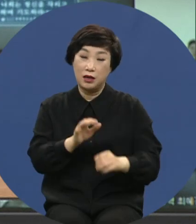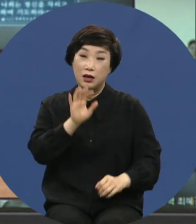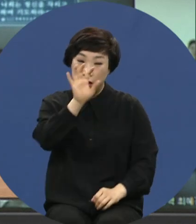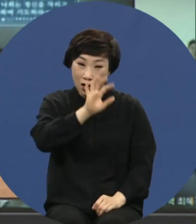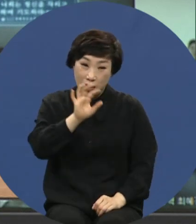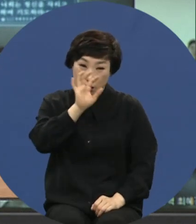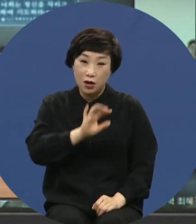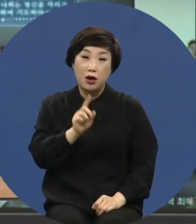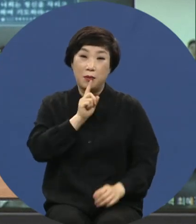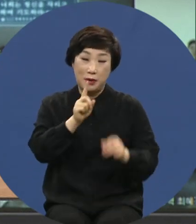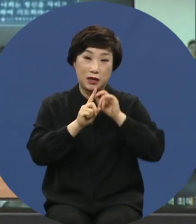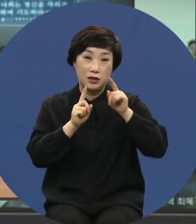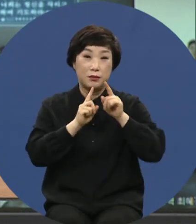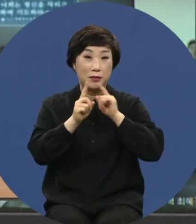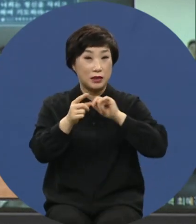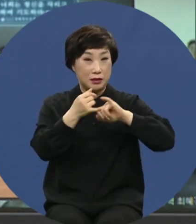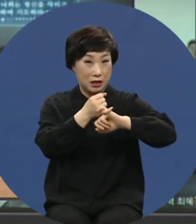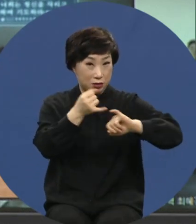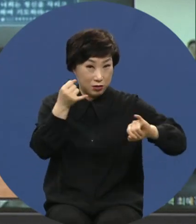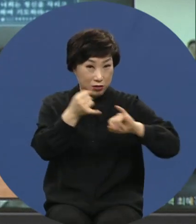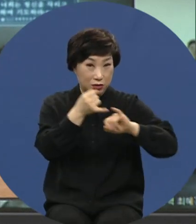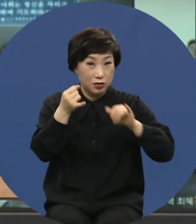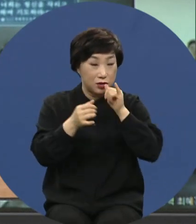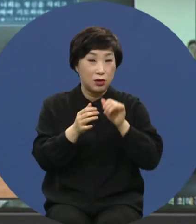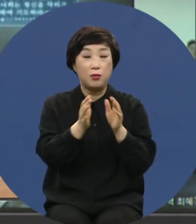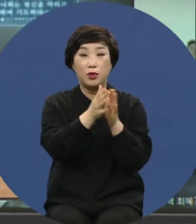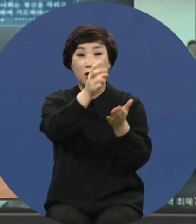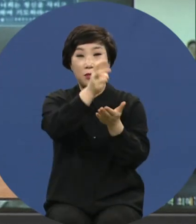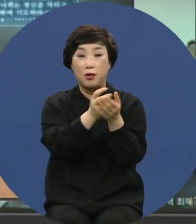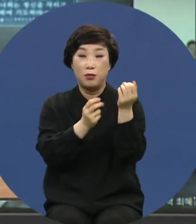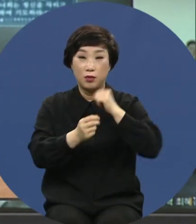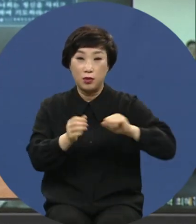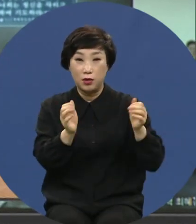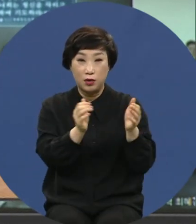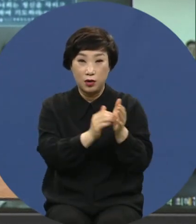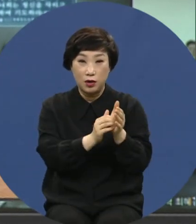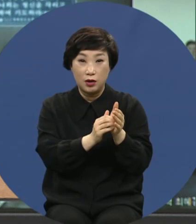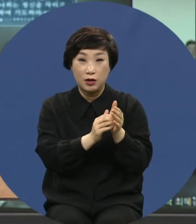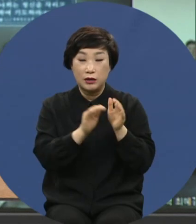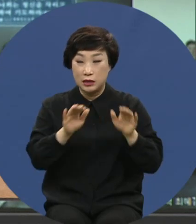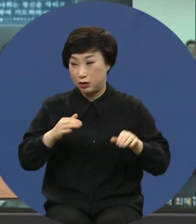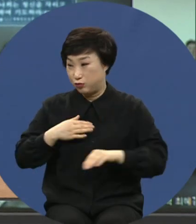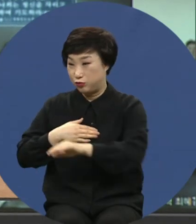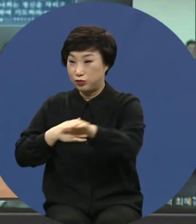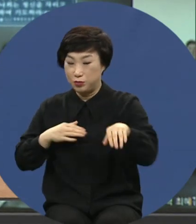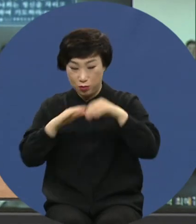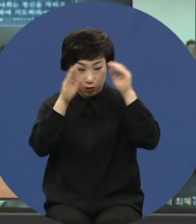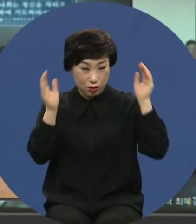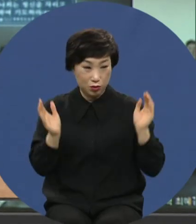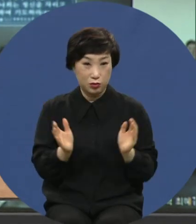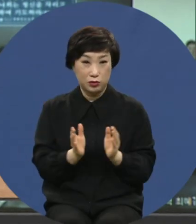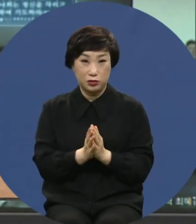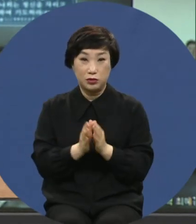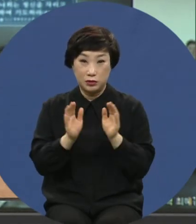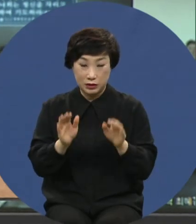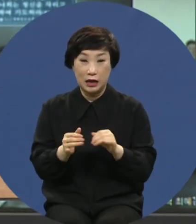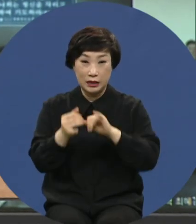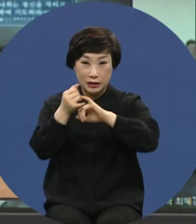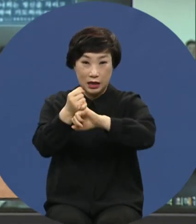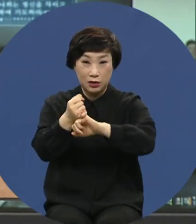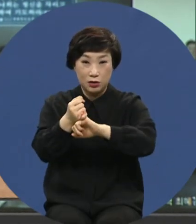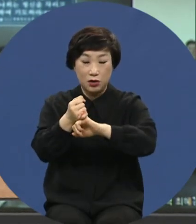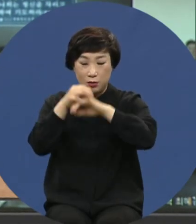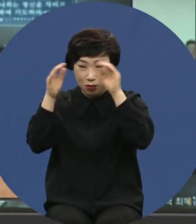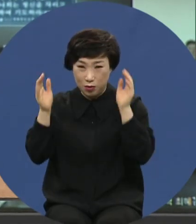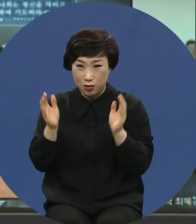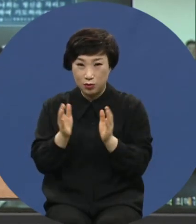반복한 언약 율법을 범함으로 말미암아 우리 모두는 그가 약속한 모든